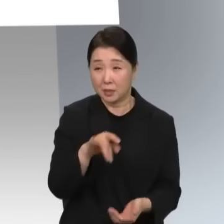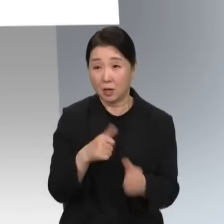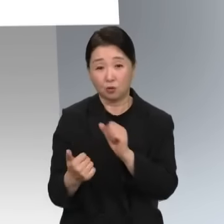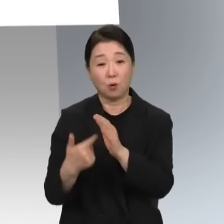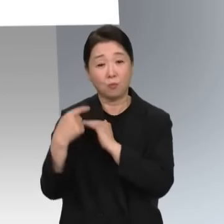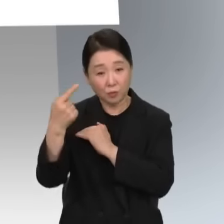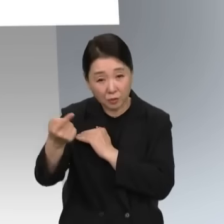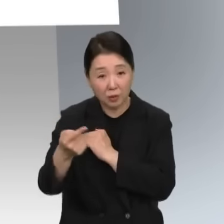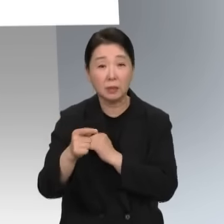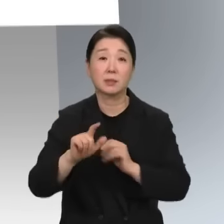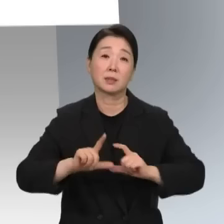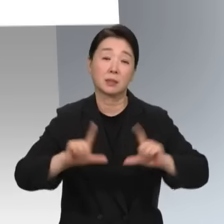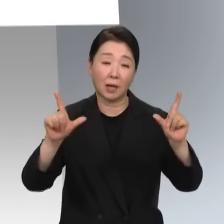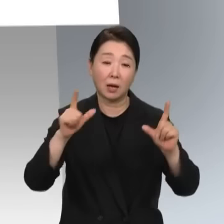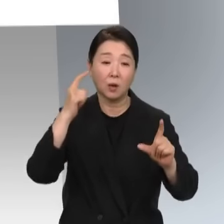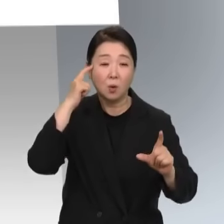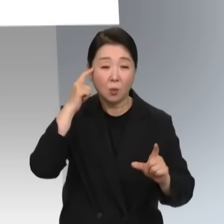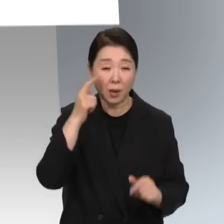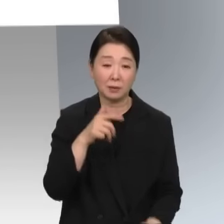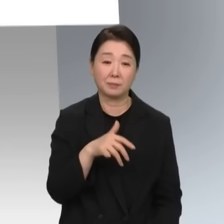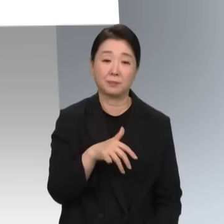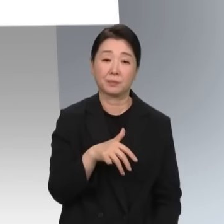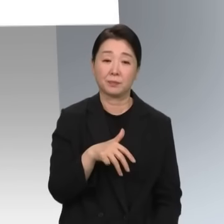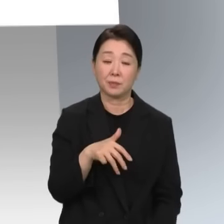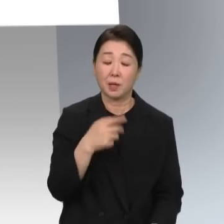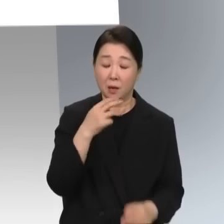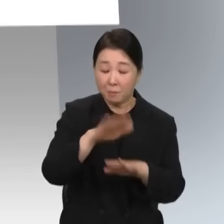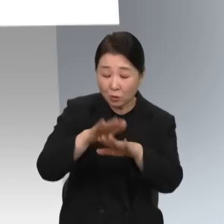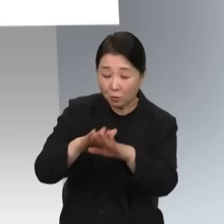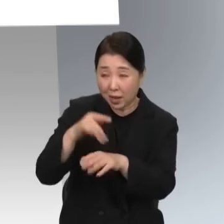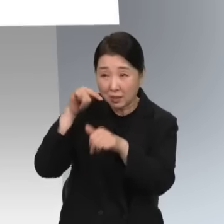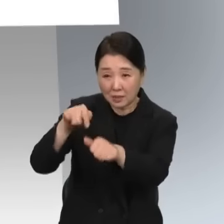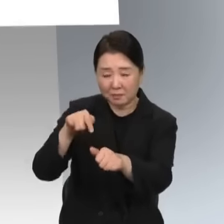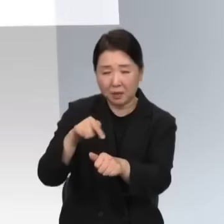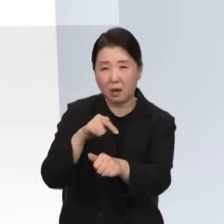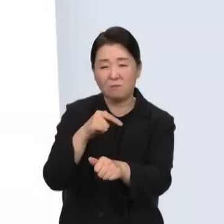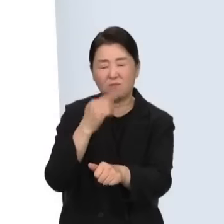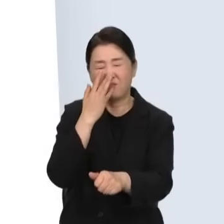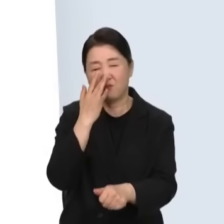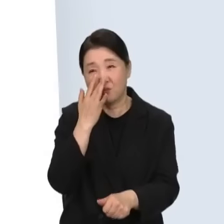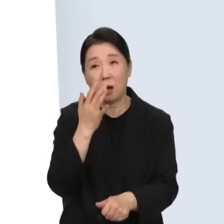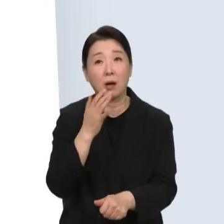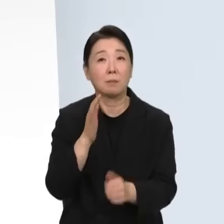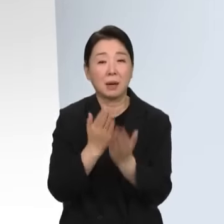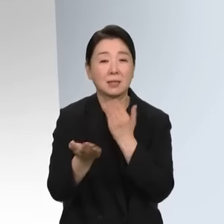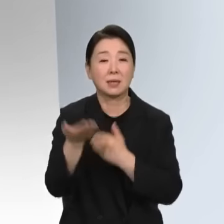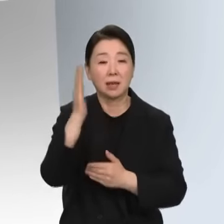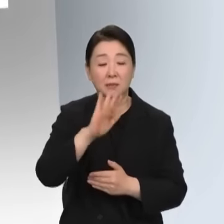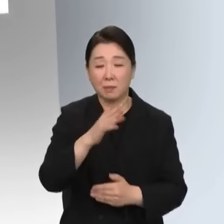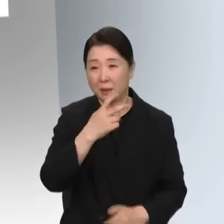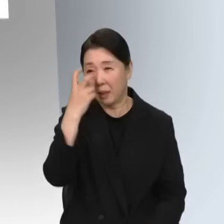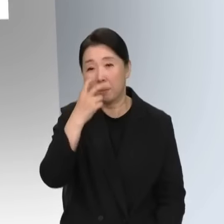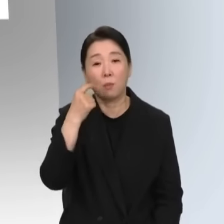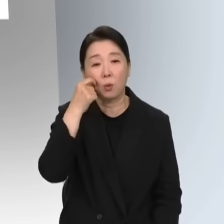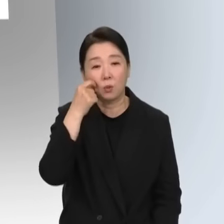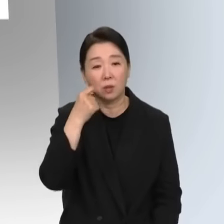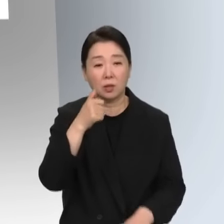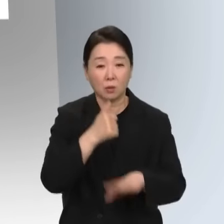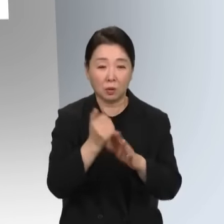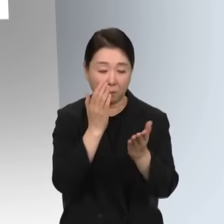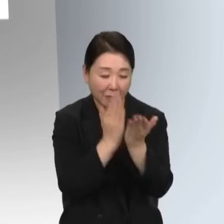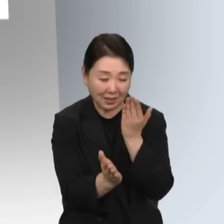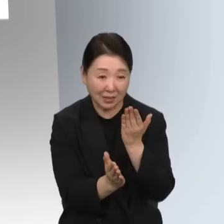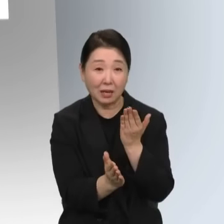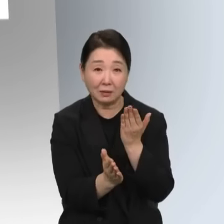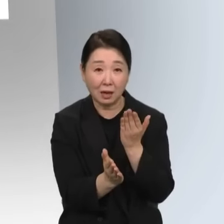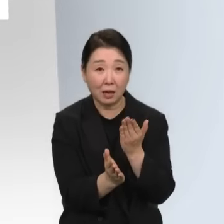해병대 수사단에 바둑판식 수색 지시에 의문이 있었지만 더 유추하지 못했다고 진술하면서 비효율적이라는 지적을